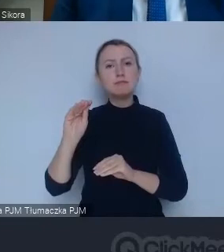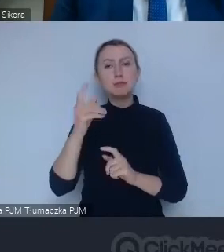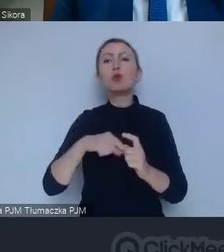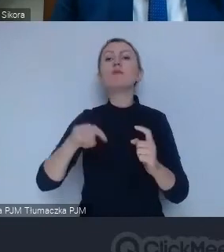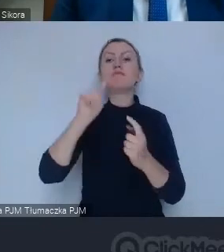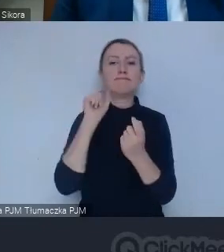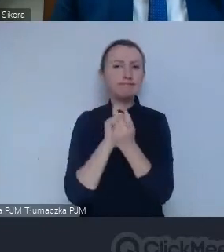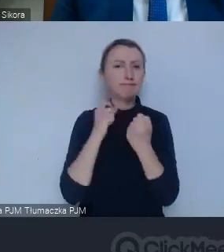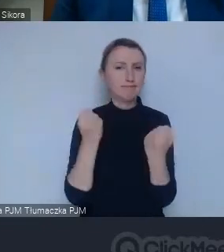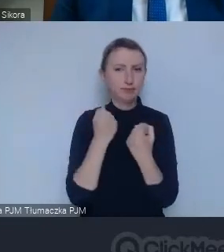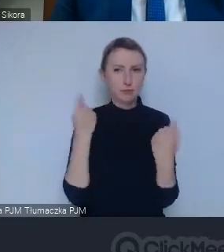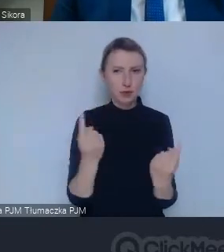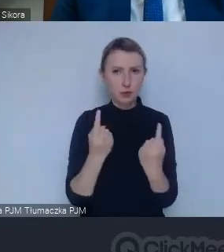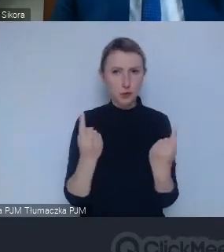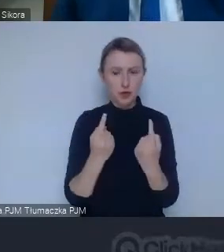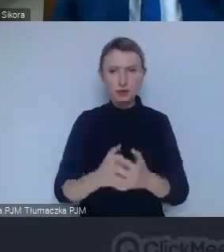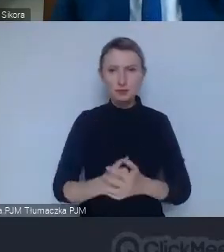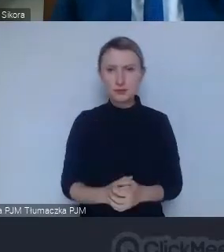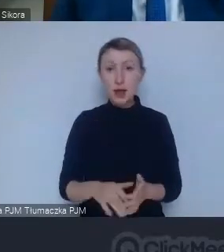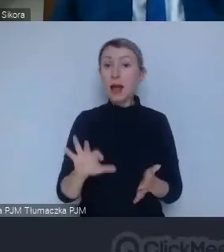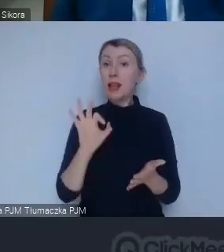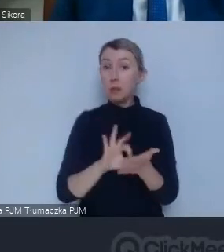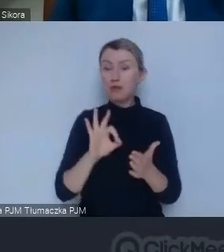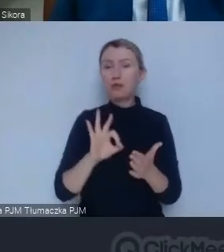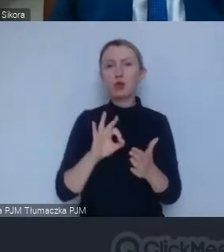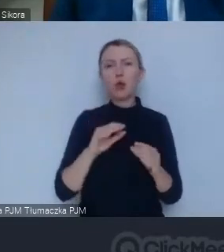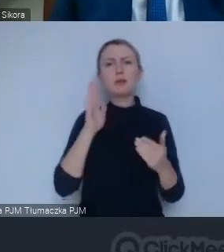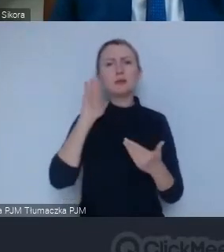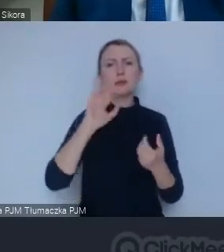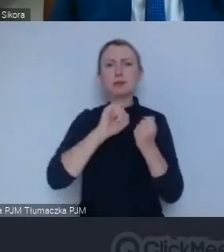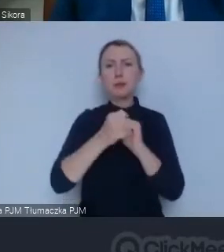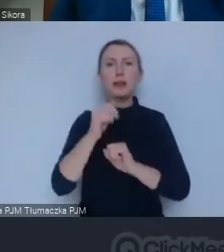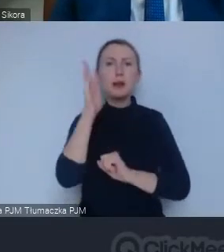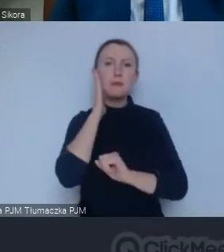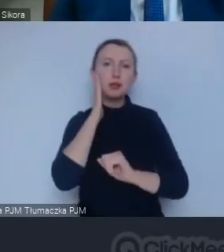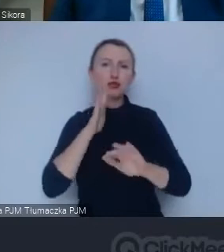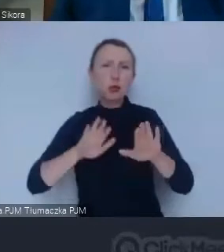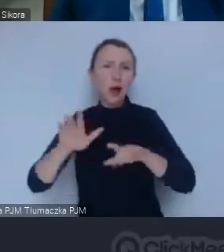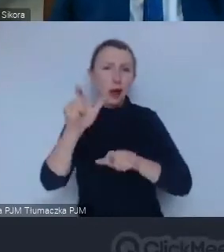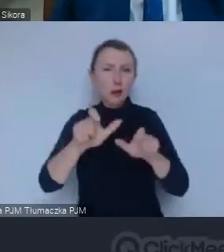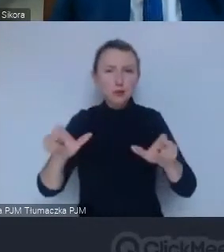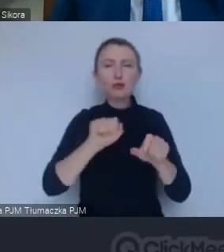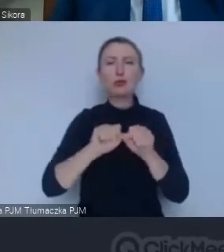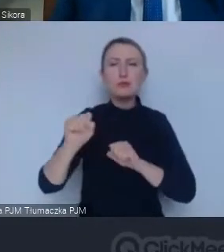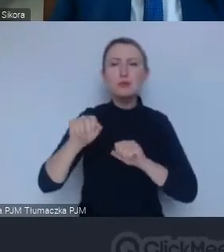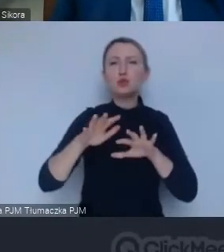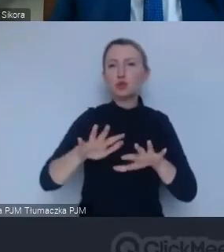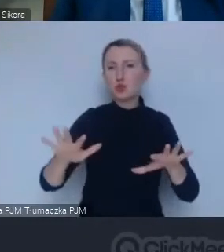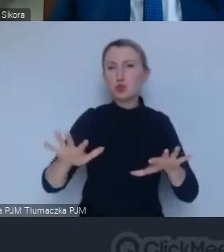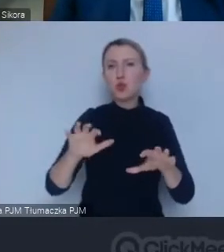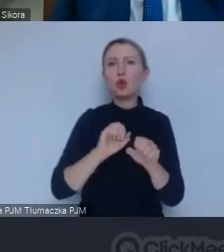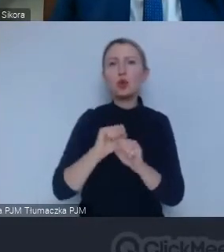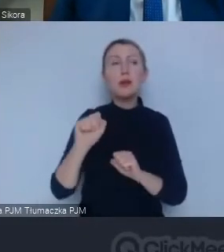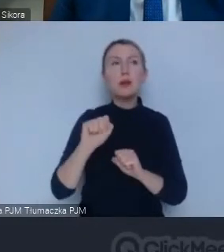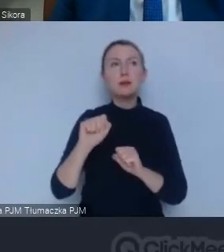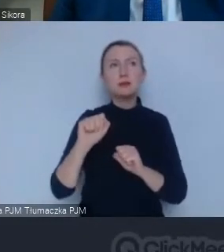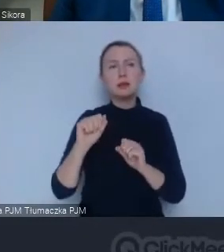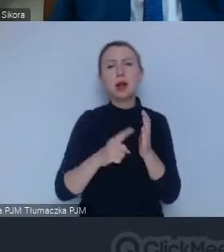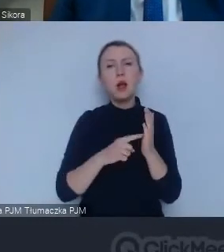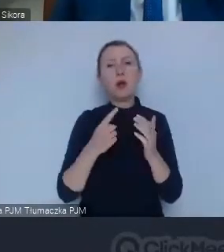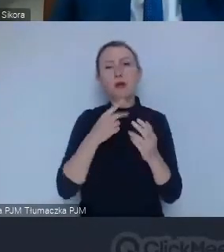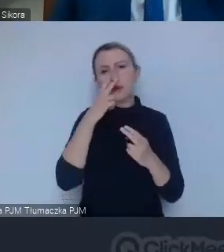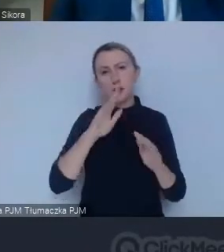przeciwdziałamy temu zjawisku. Na pewno migracja mieszkańców jest duża i ona ma tendencje